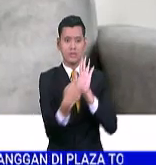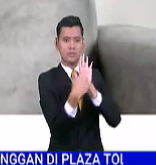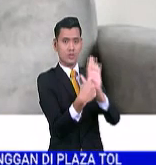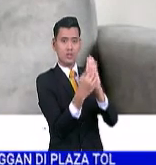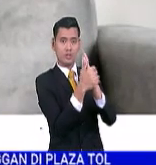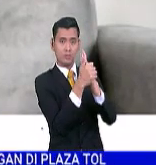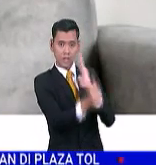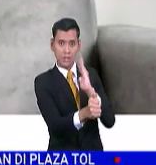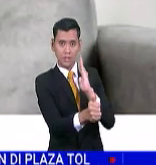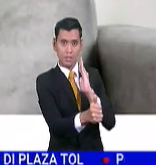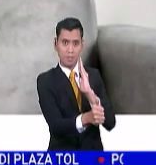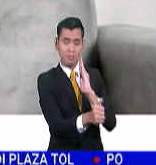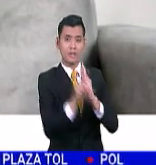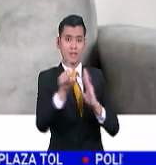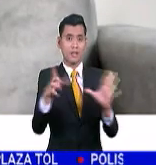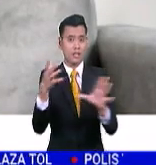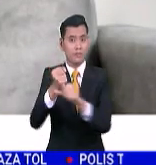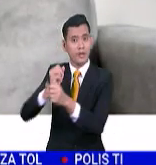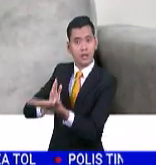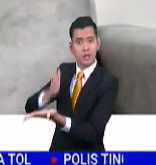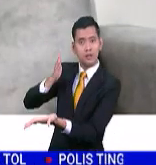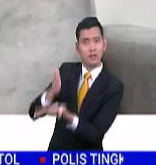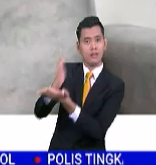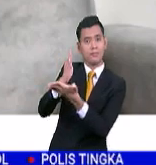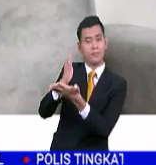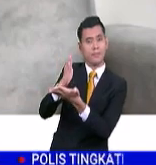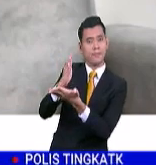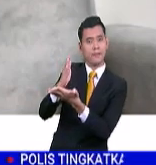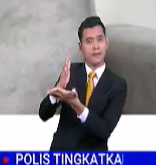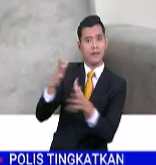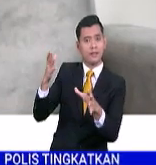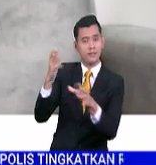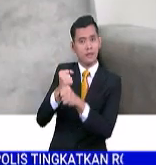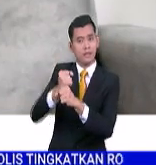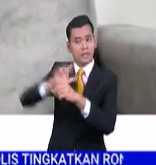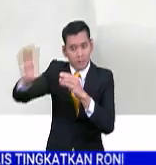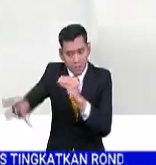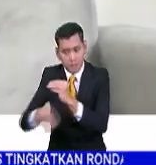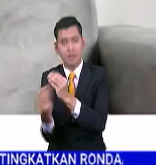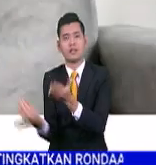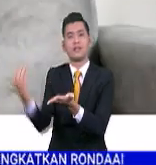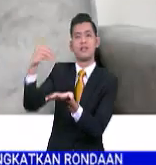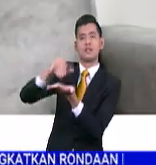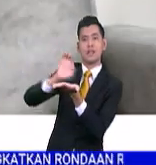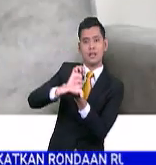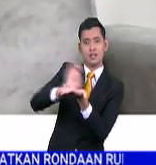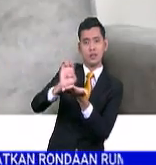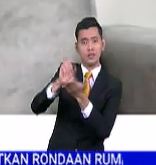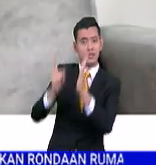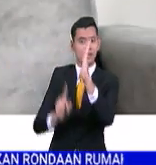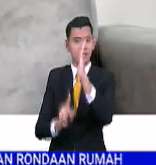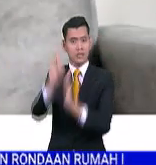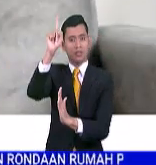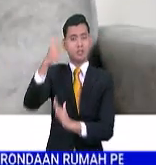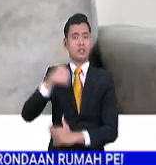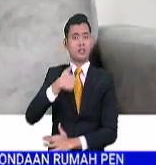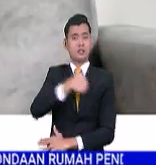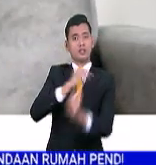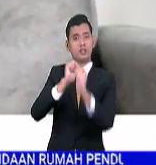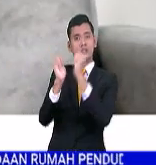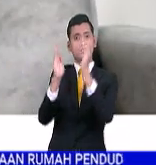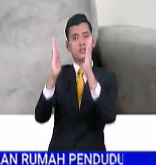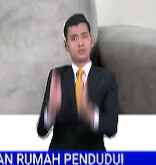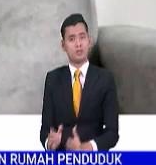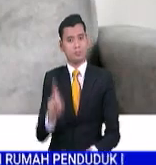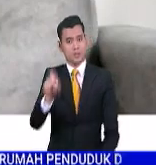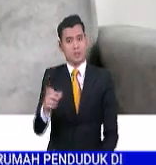supaya mendapat hak ataupun kata mendapat imbuhan allowance yang tinggi. Kita atlet kita kena tahu lah, kita kena